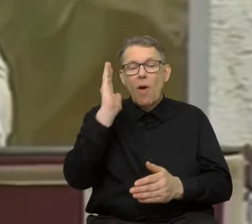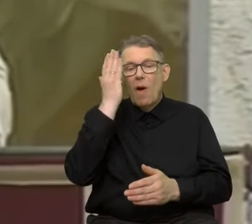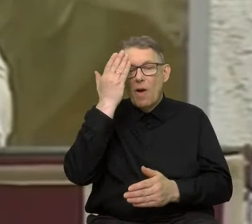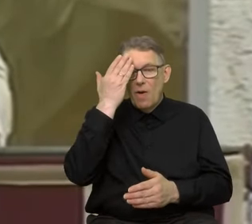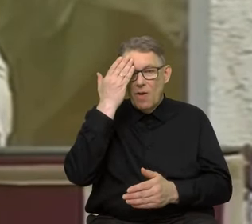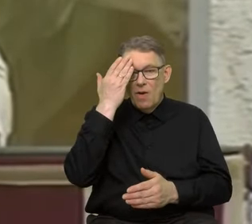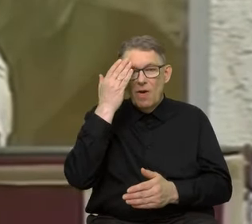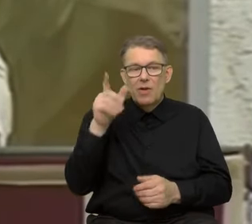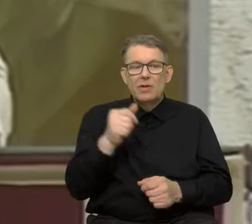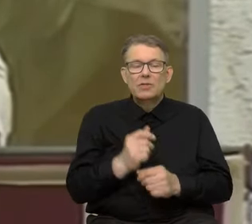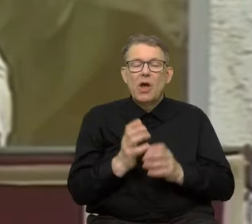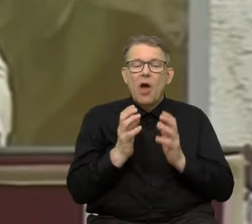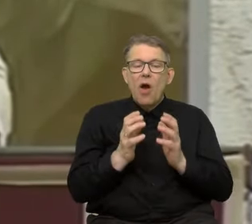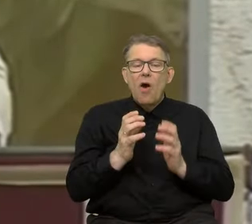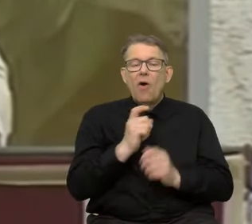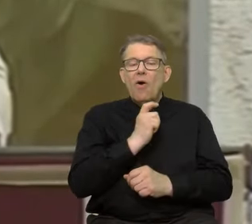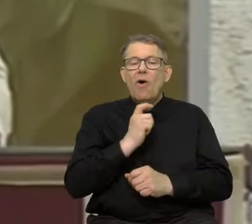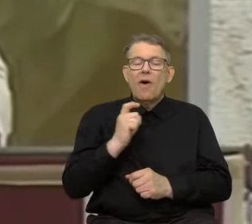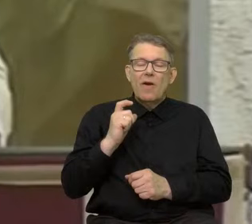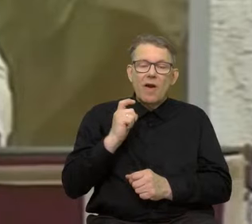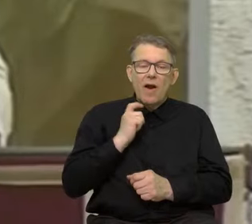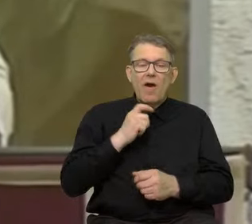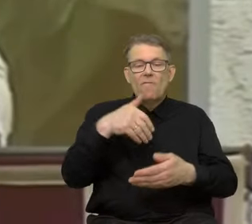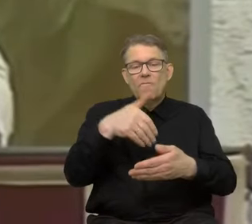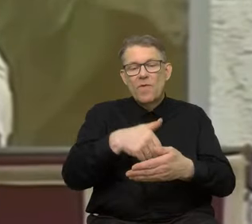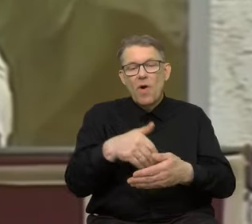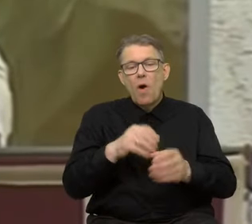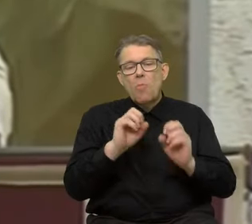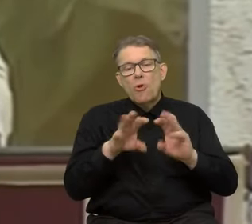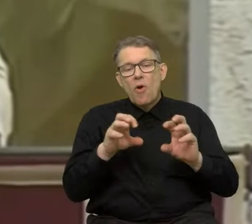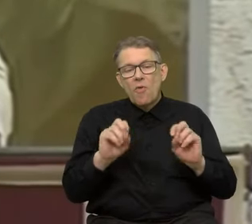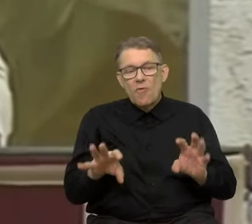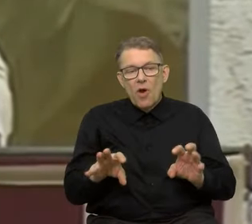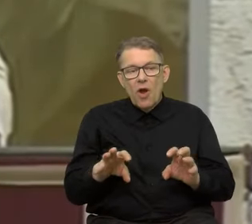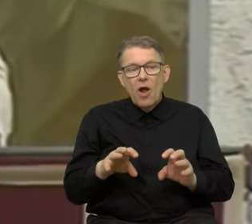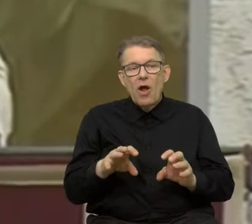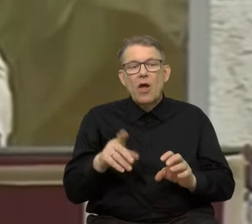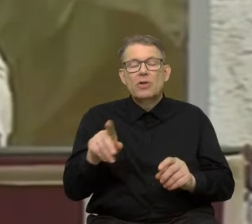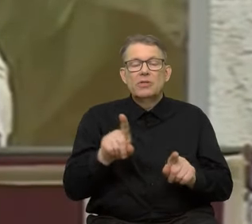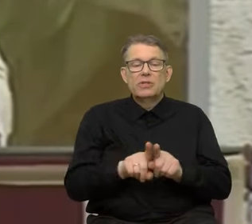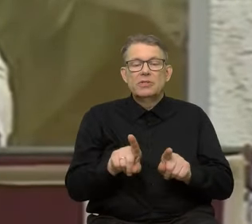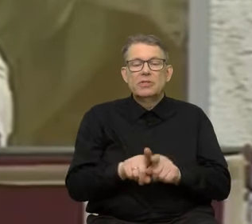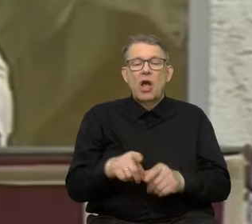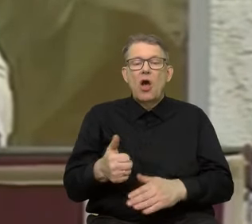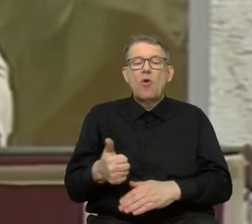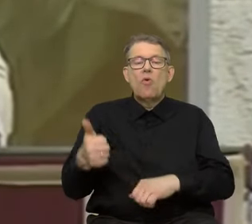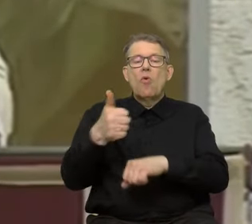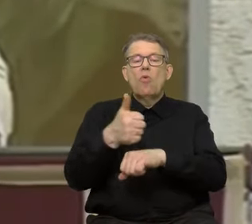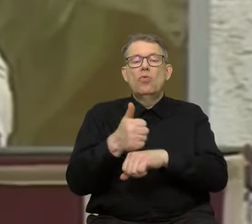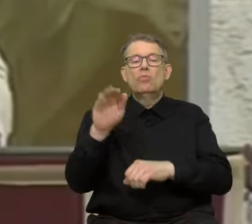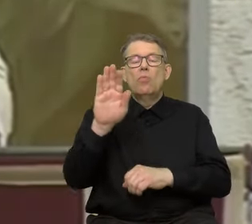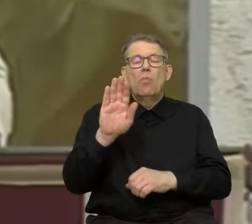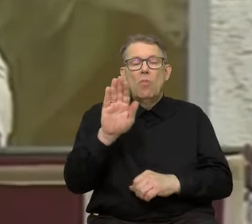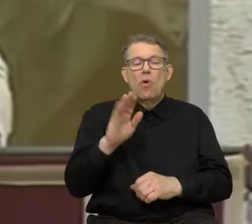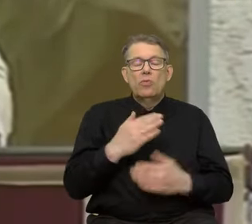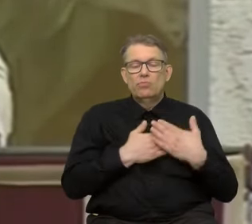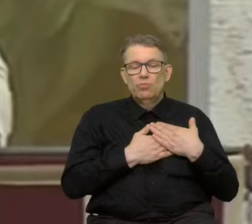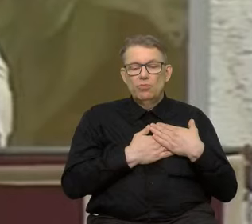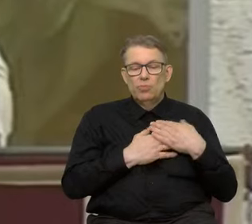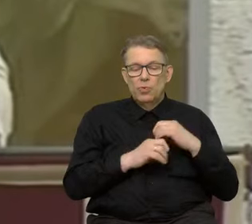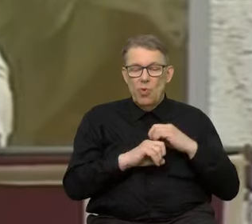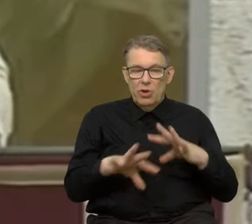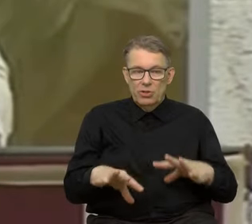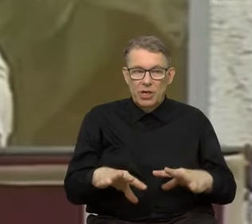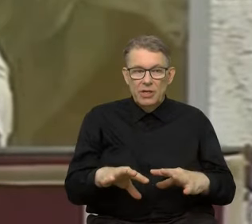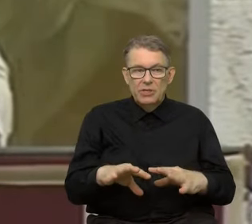jako gorliwy kapłan profesji wychowawca, krzewiciel kultu Bożego Miłosierdzia, włączył się